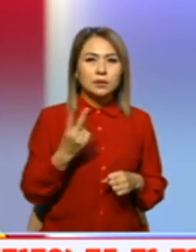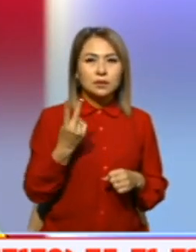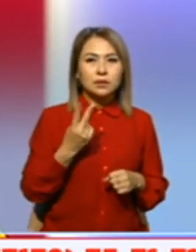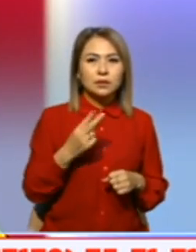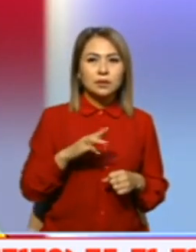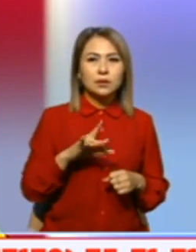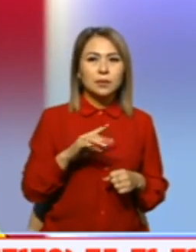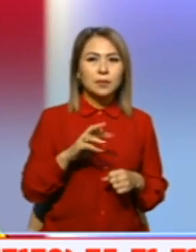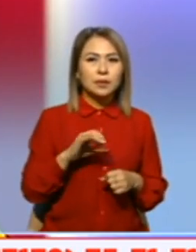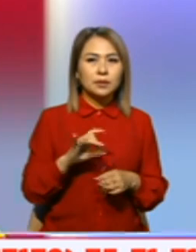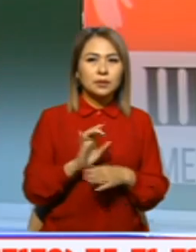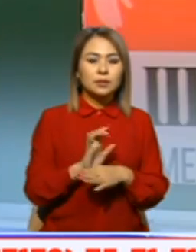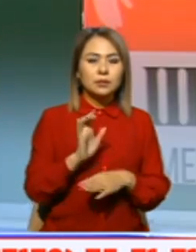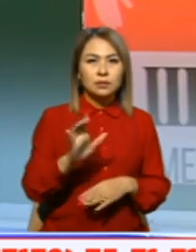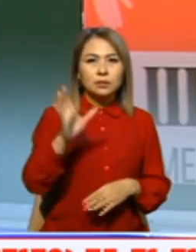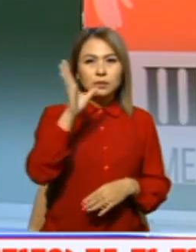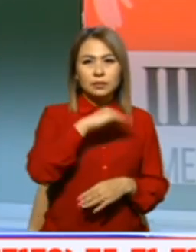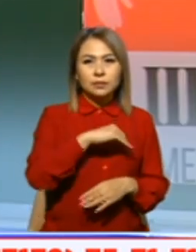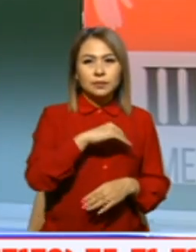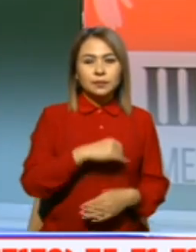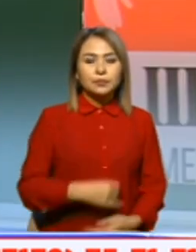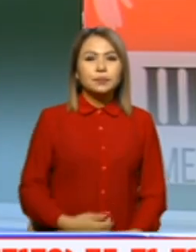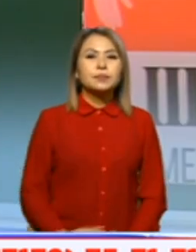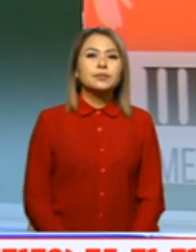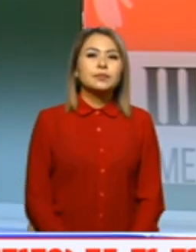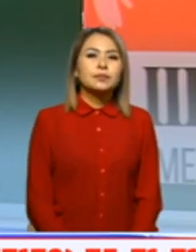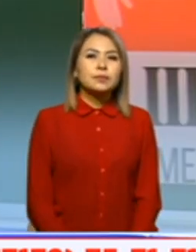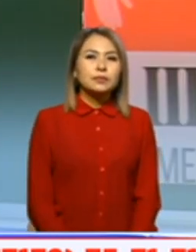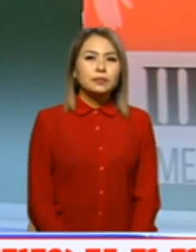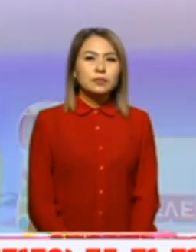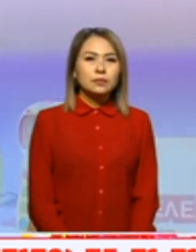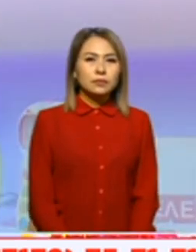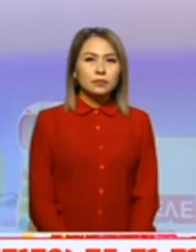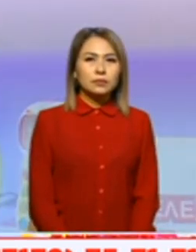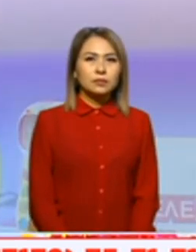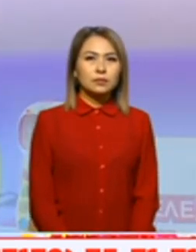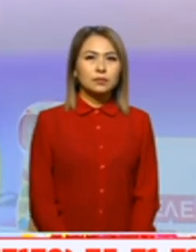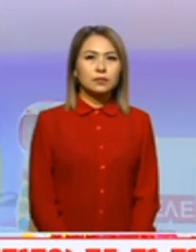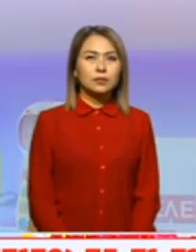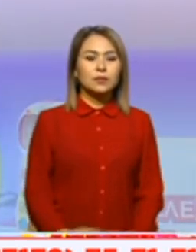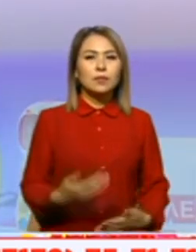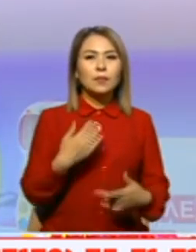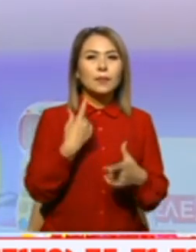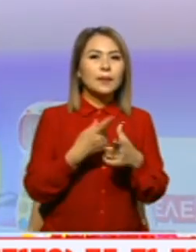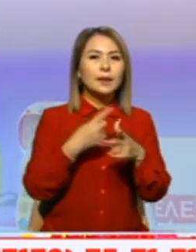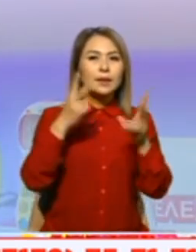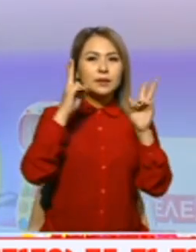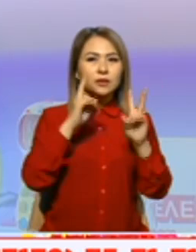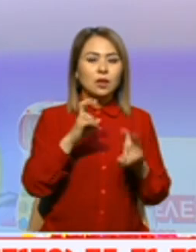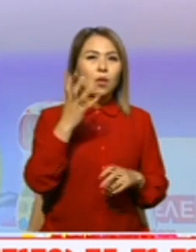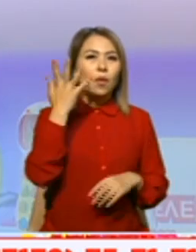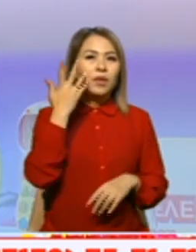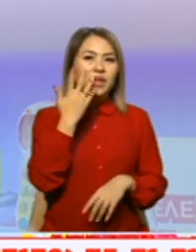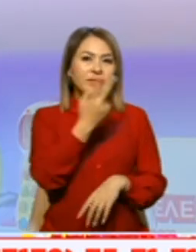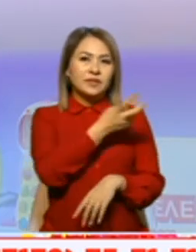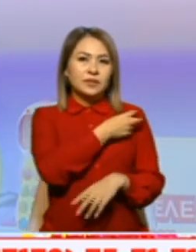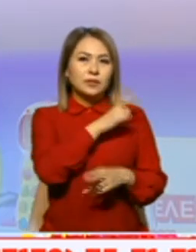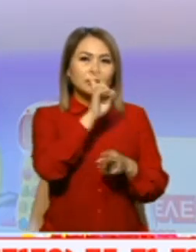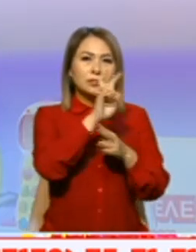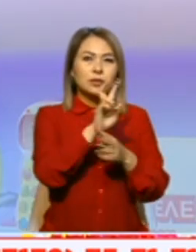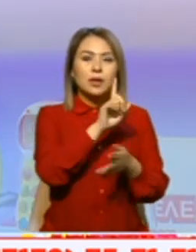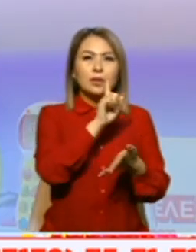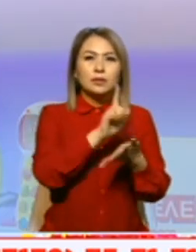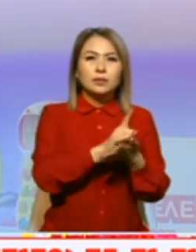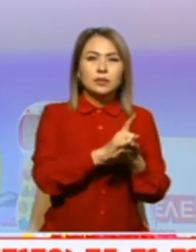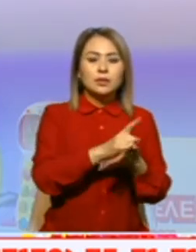триместрді жіберуі мүмкін. Осы кезде атын білмей тұрмын, енді көп қыз келіншектер генетикке тексеріске жібергенде